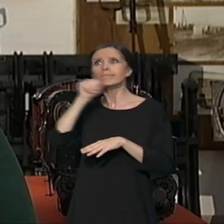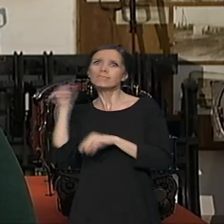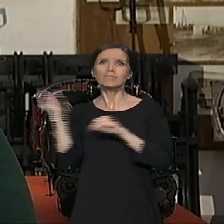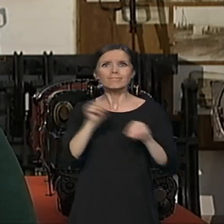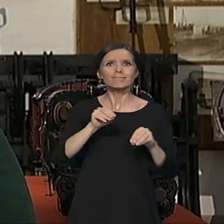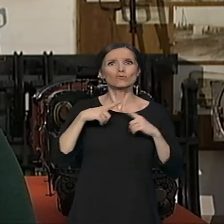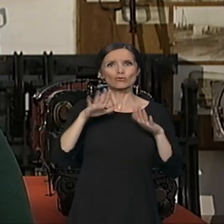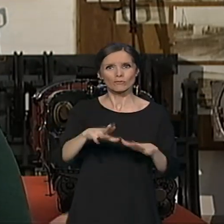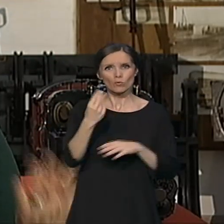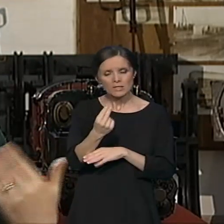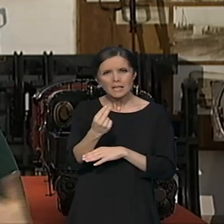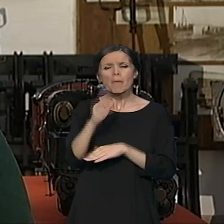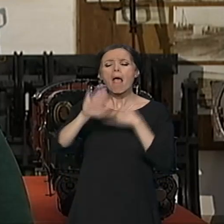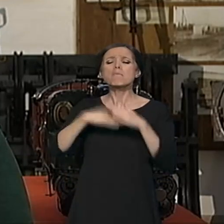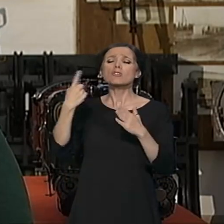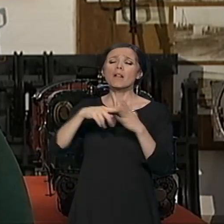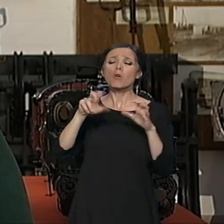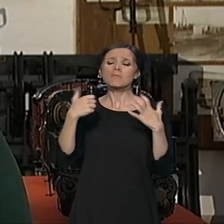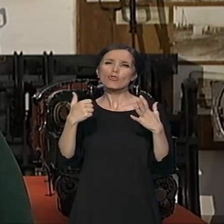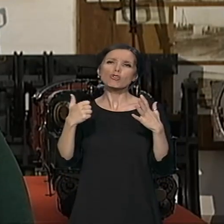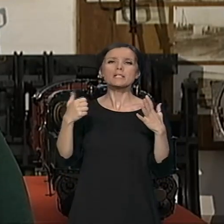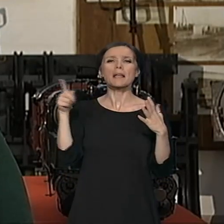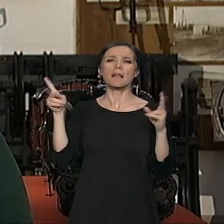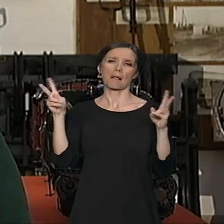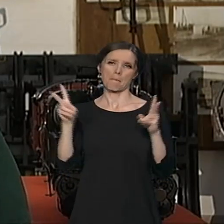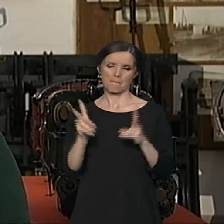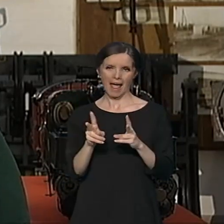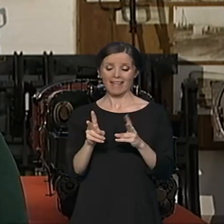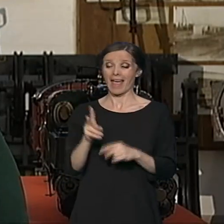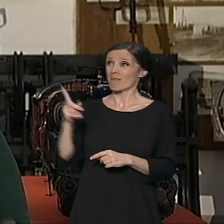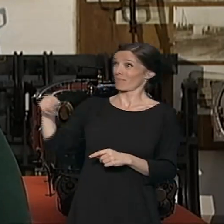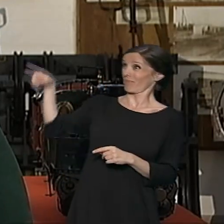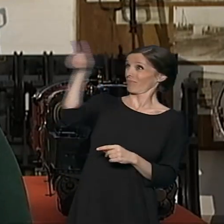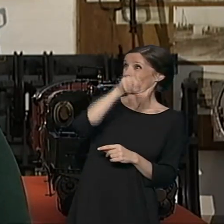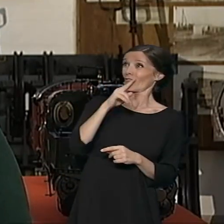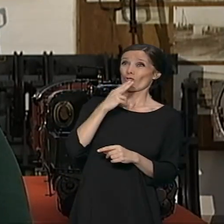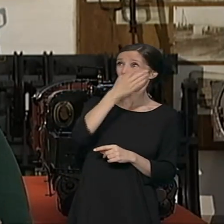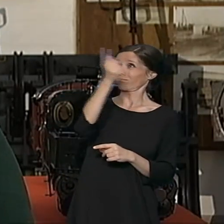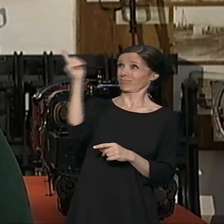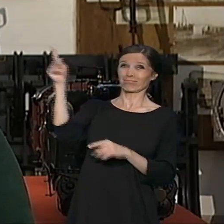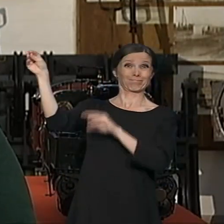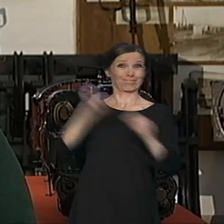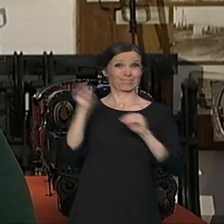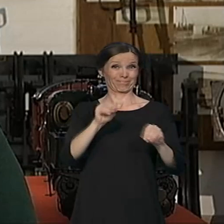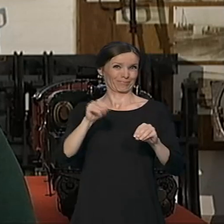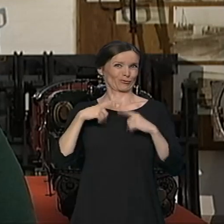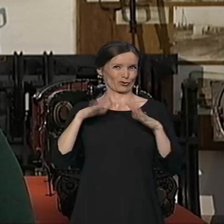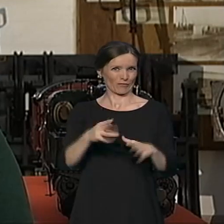je većina stanovništva koja se doseljava su seljaci, dakle